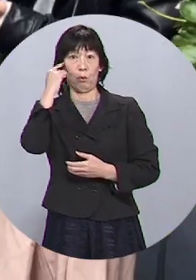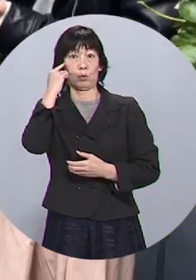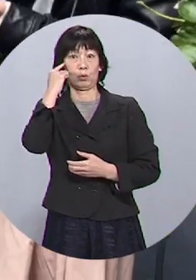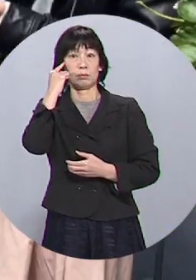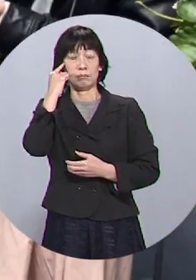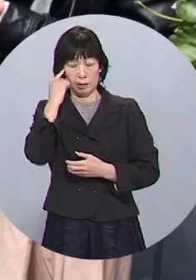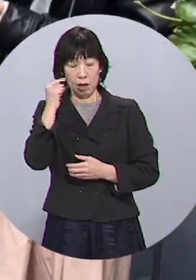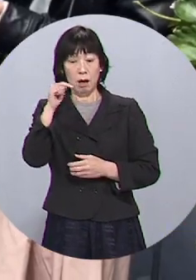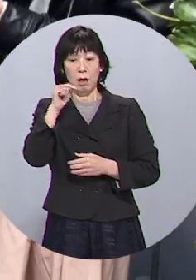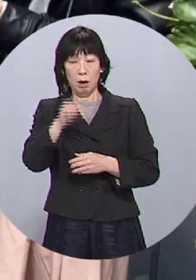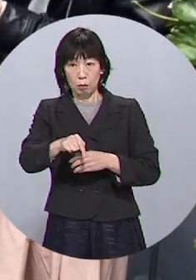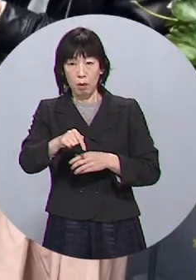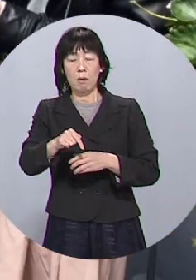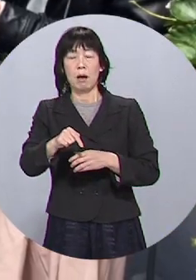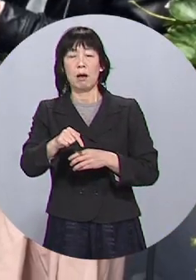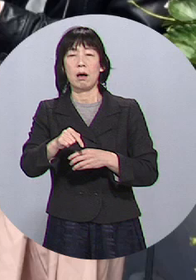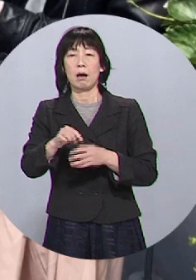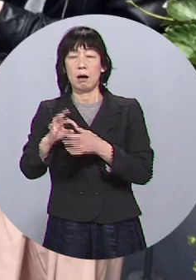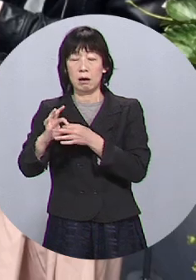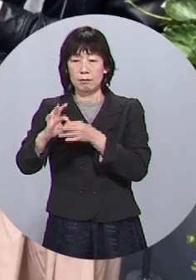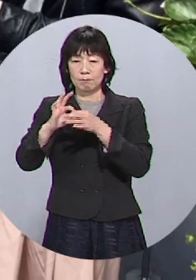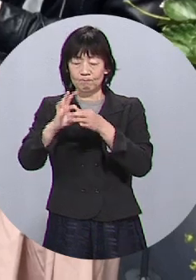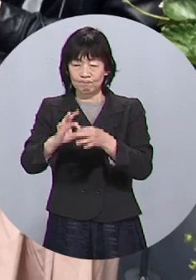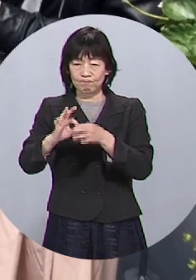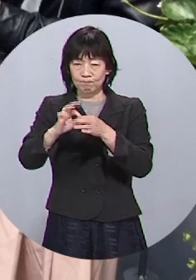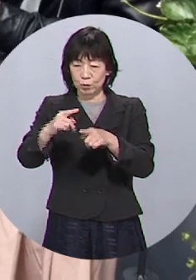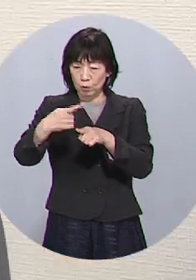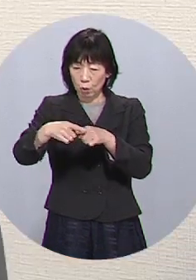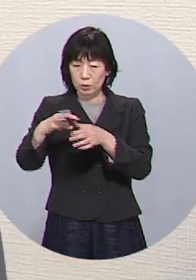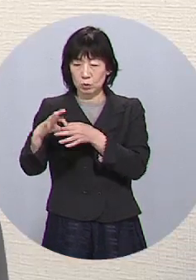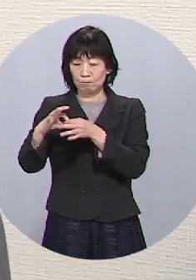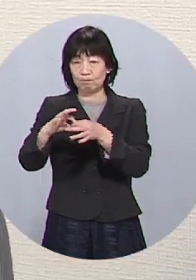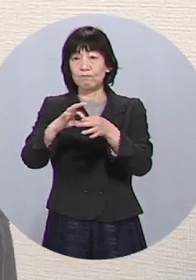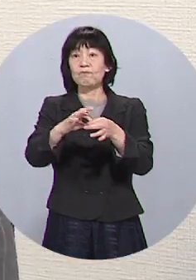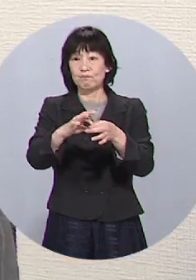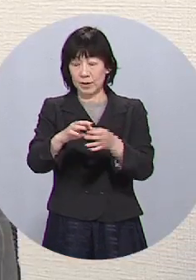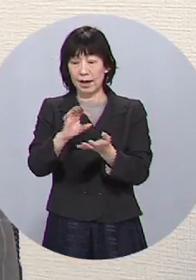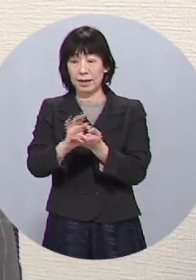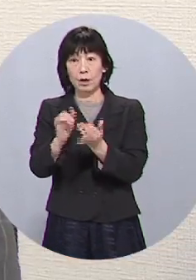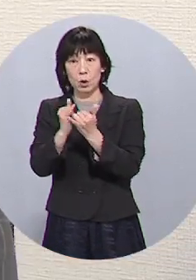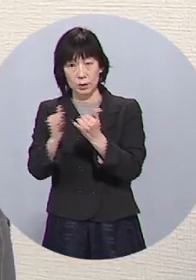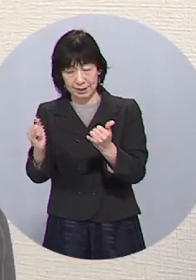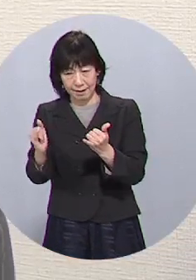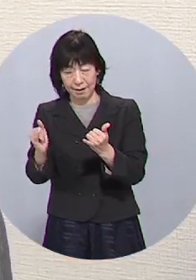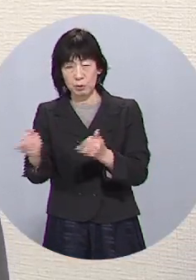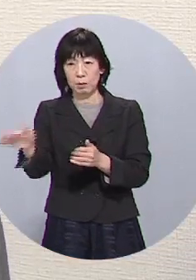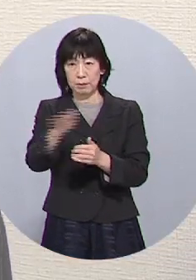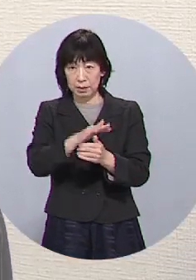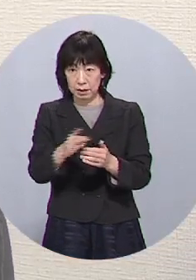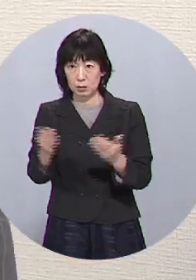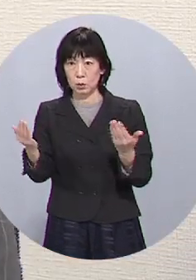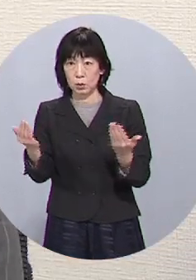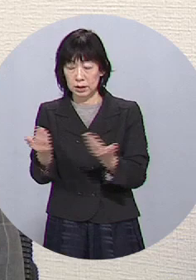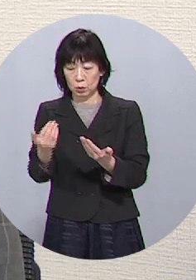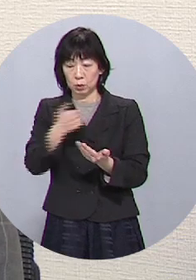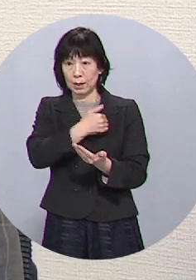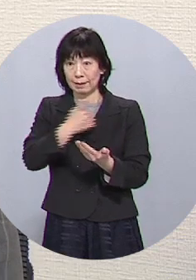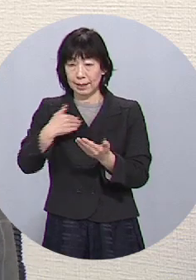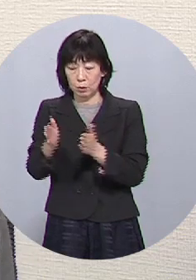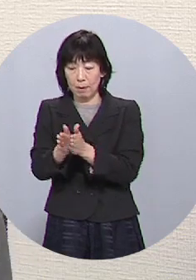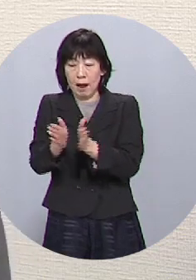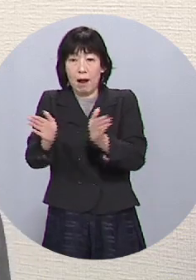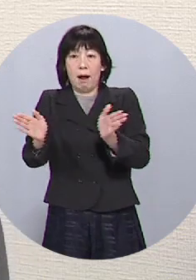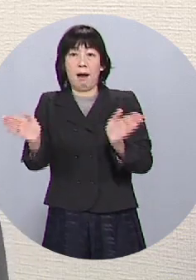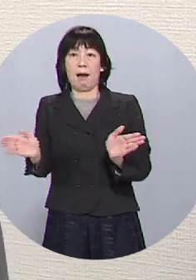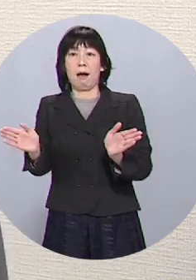この歩みをこれからもですね一歩一歩進めていって利用者さんの選択肢が一つ